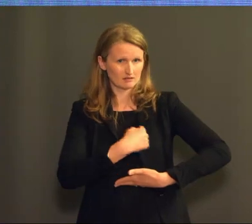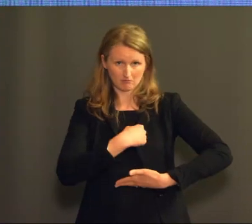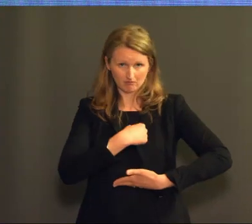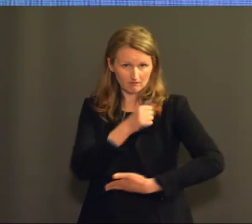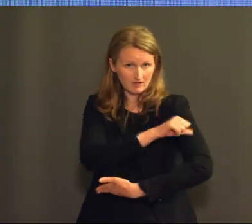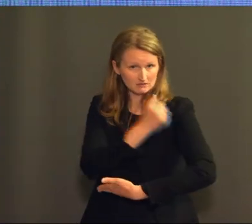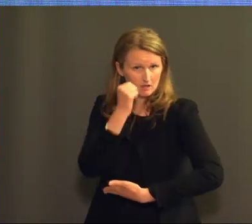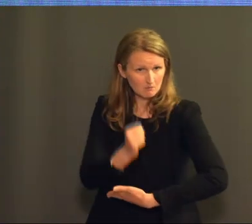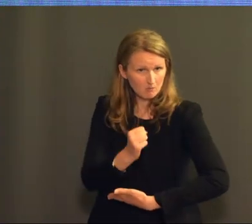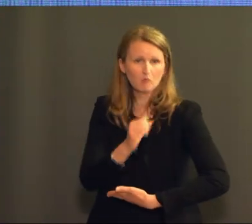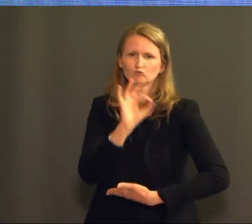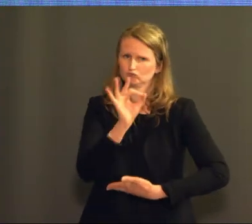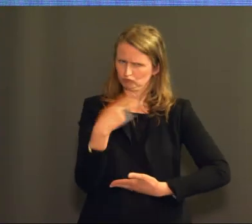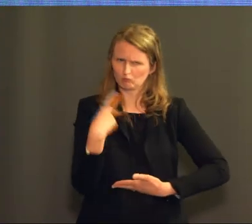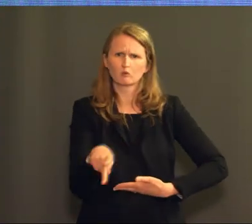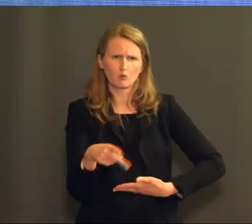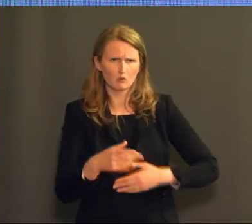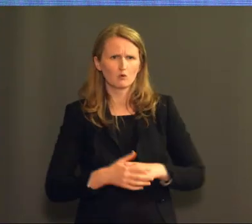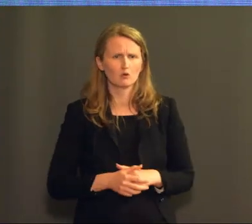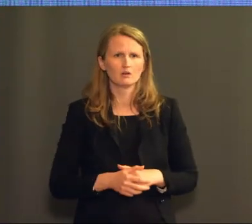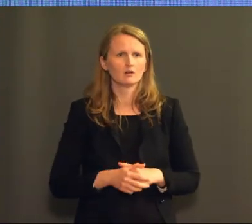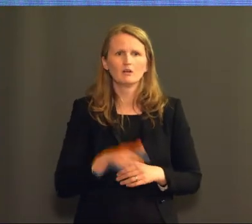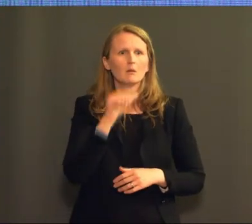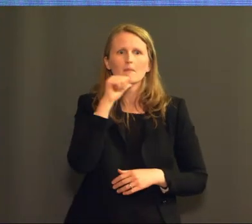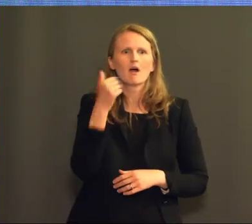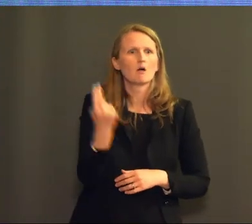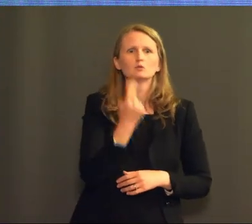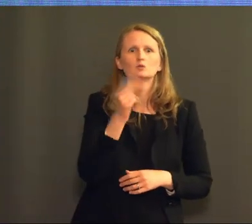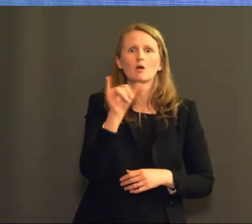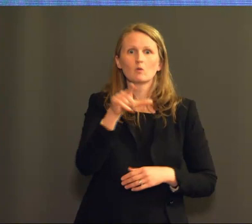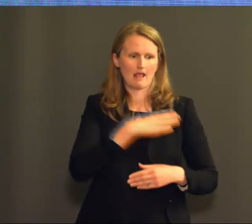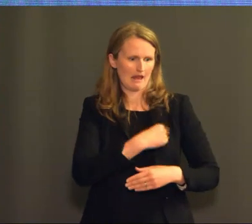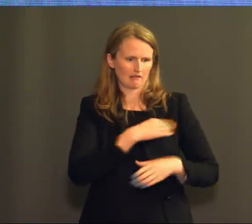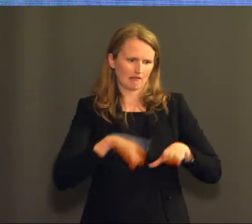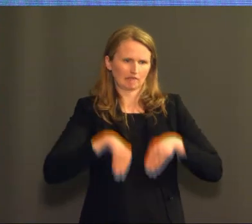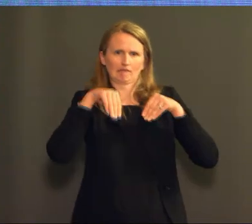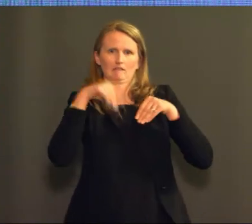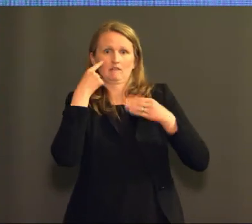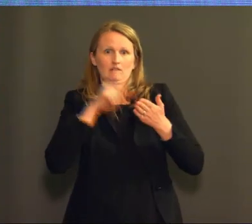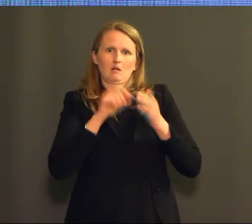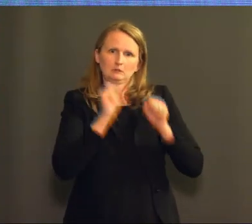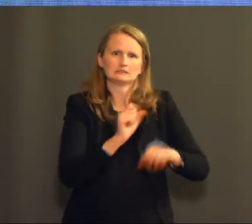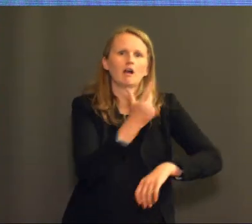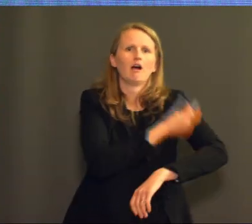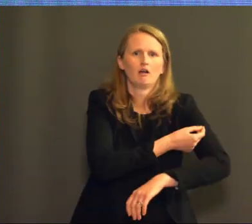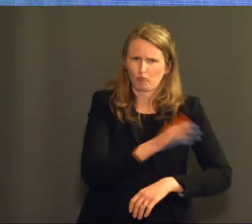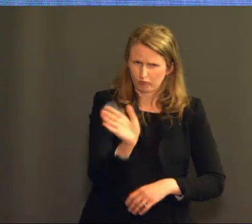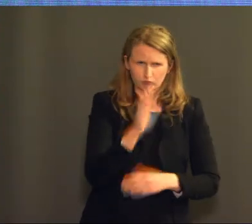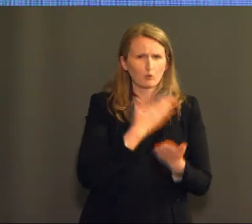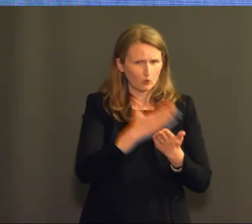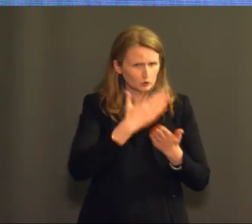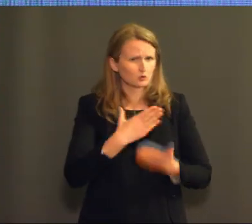l'allaitement pour bénéficier de cette vaccination. Les vaccins ne contiennent pas de virus